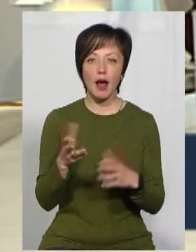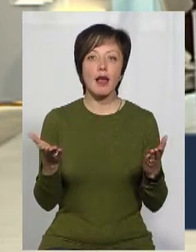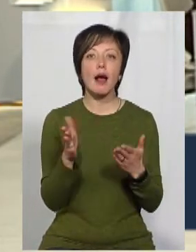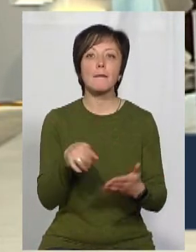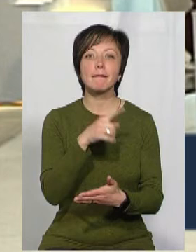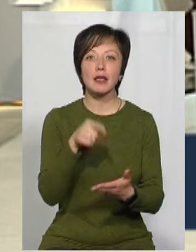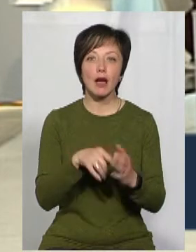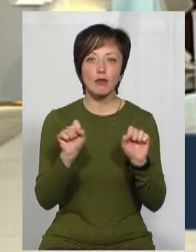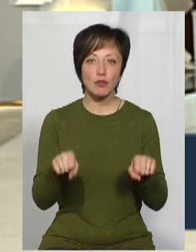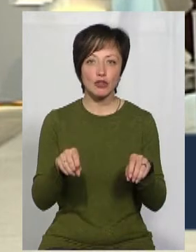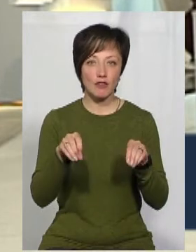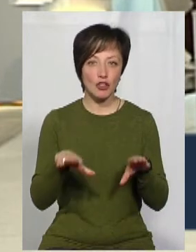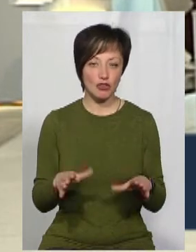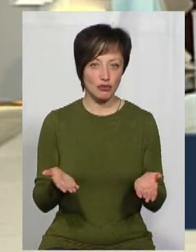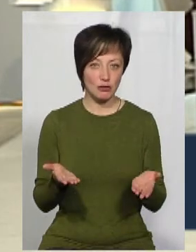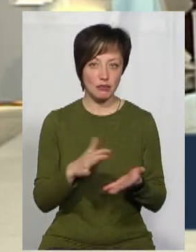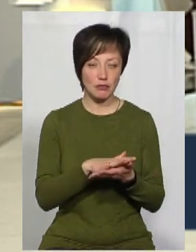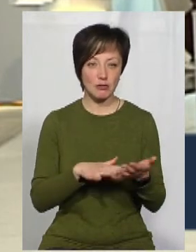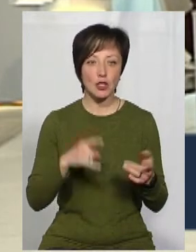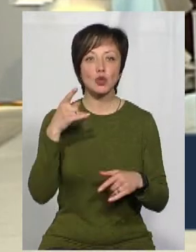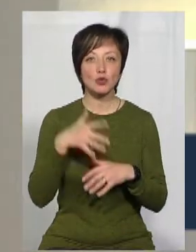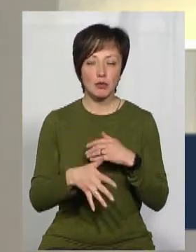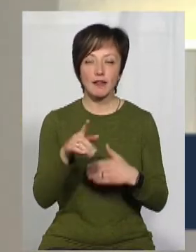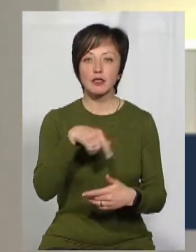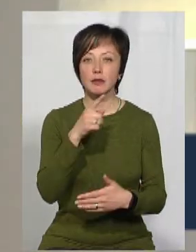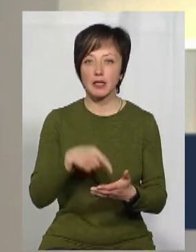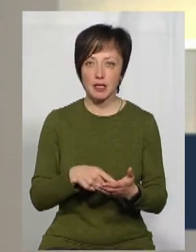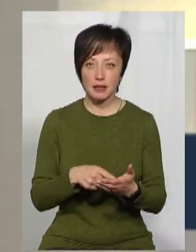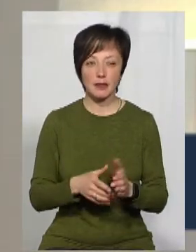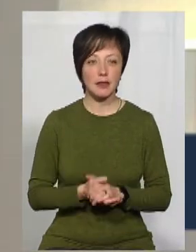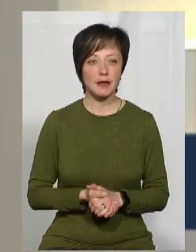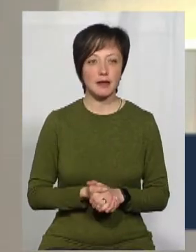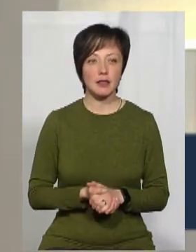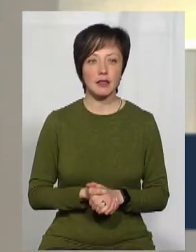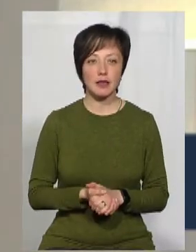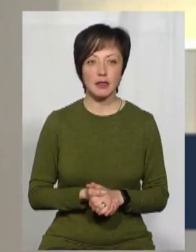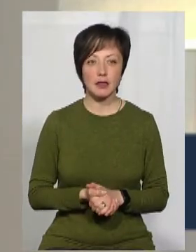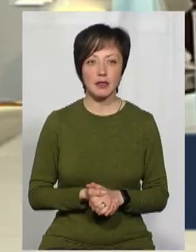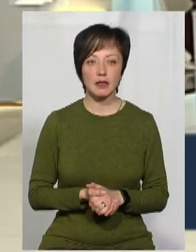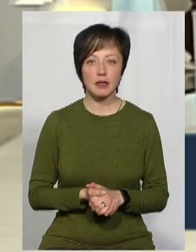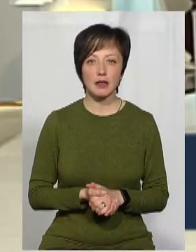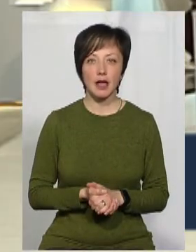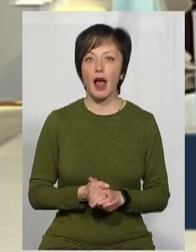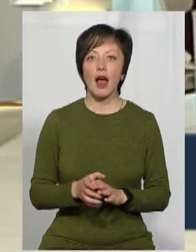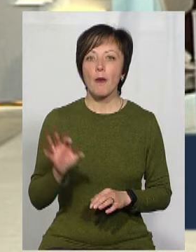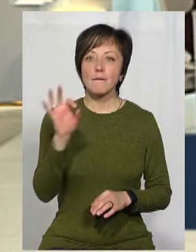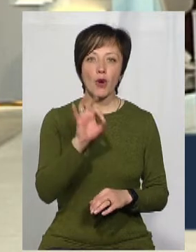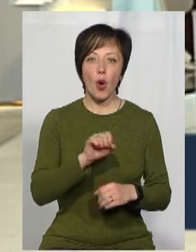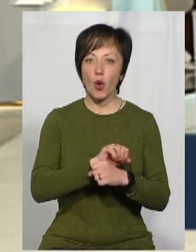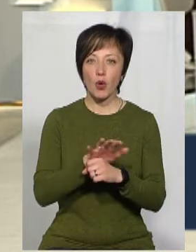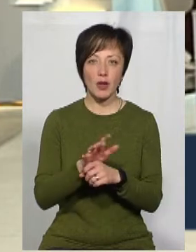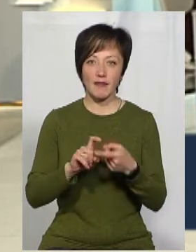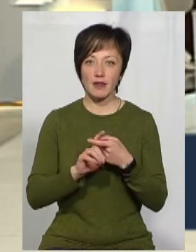яке питання може вирішитися? От... Зрозуміло ваше питання. До мера. Це не зовсім по темі розмови. Не зовсім по